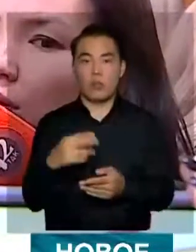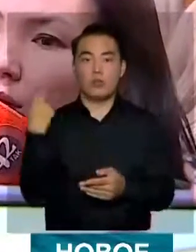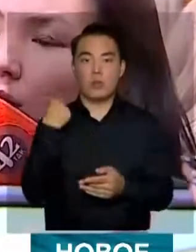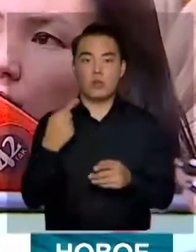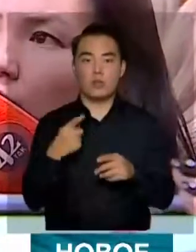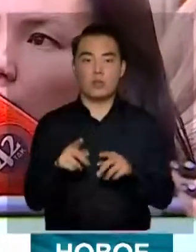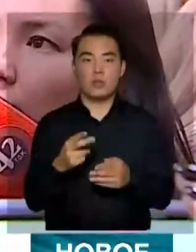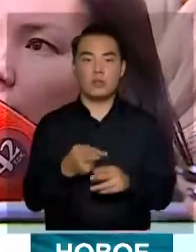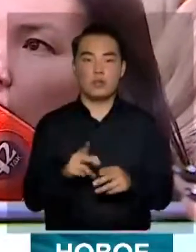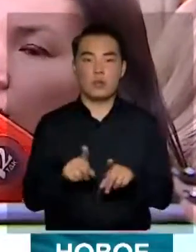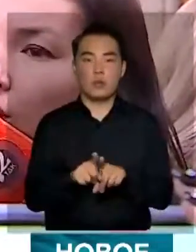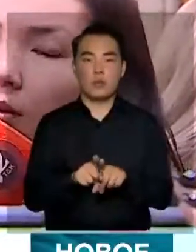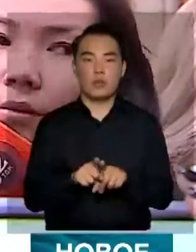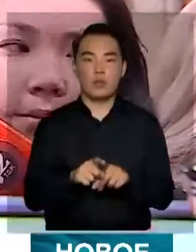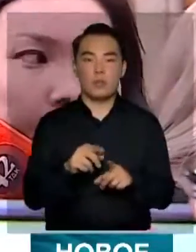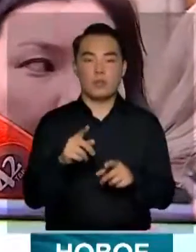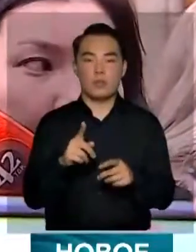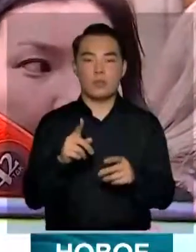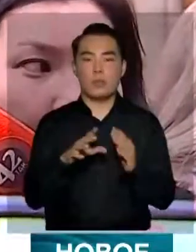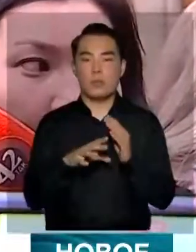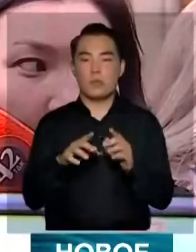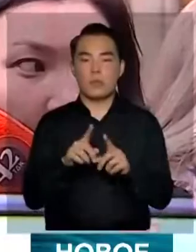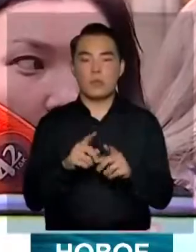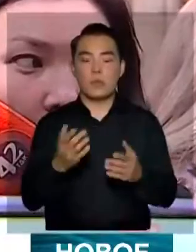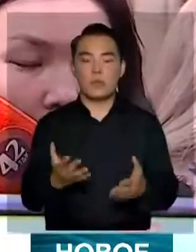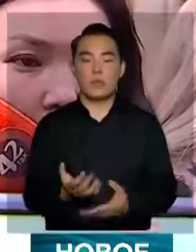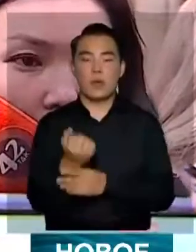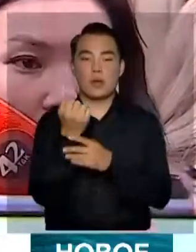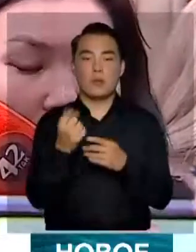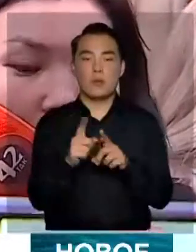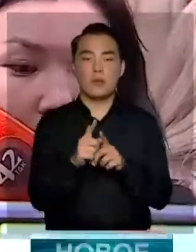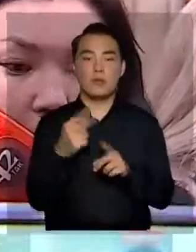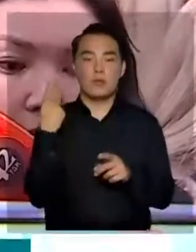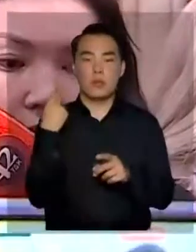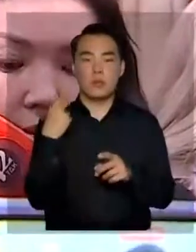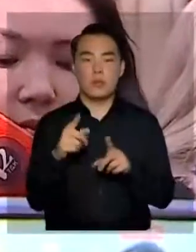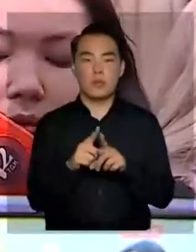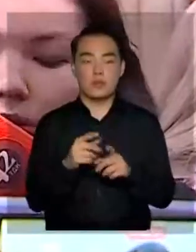Это, наоборот, спасает экономику в нужные моменты. Мы же не будем все время тратить